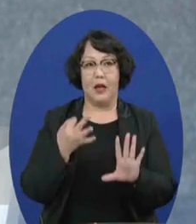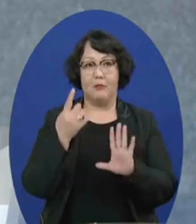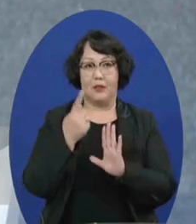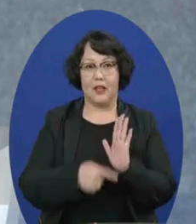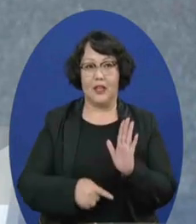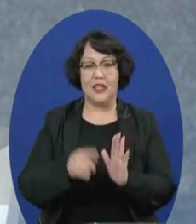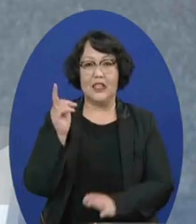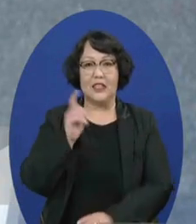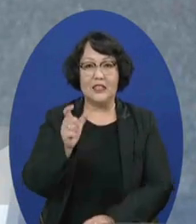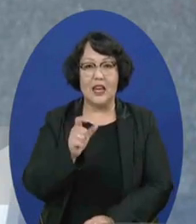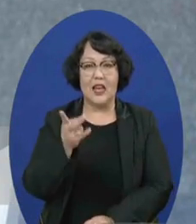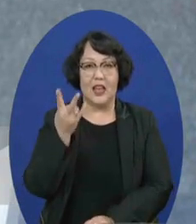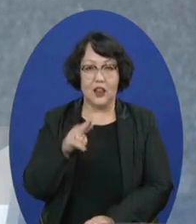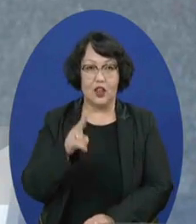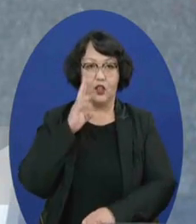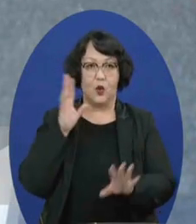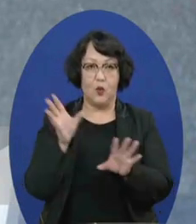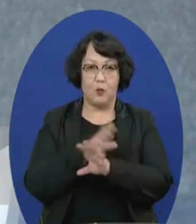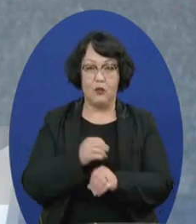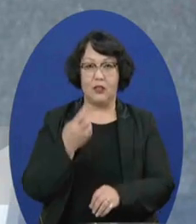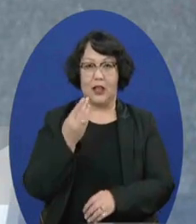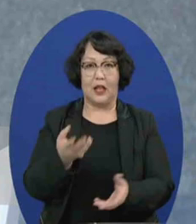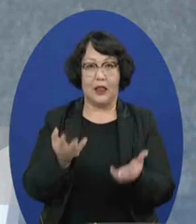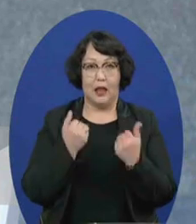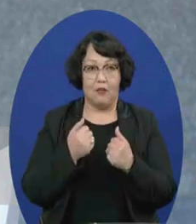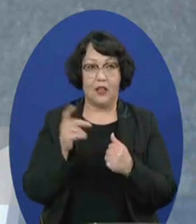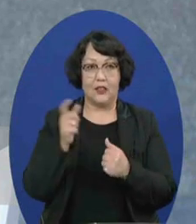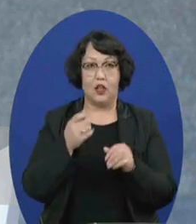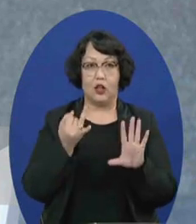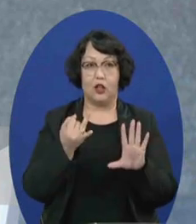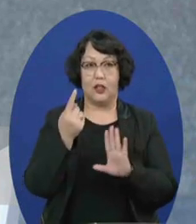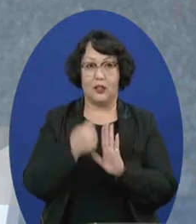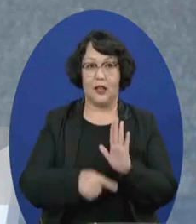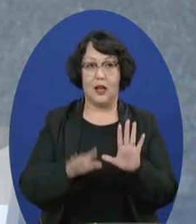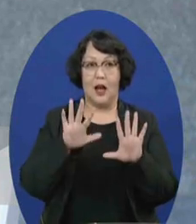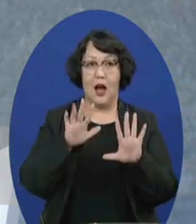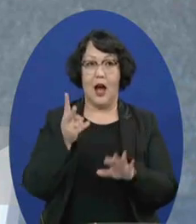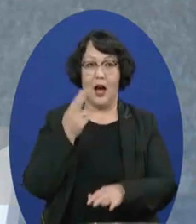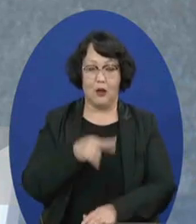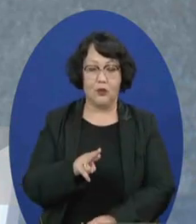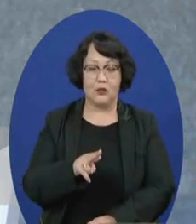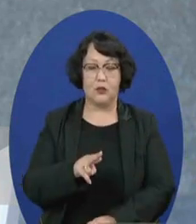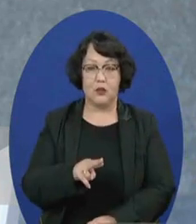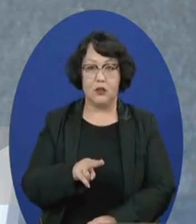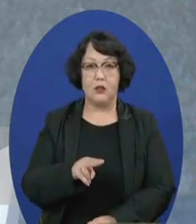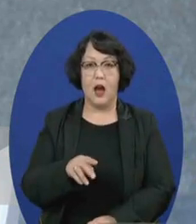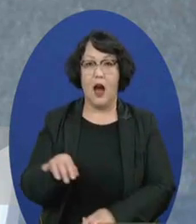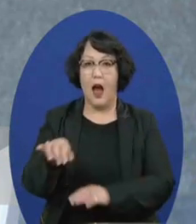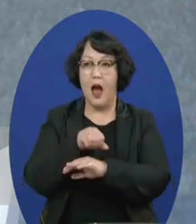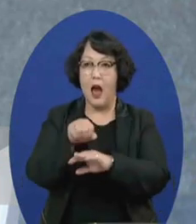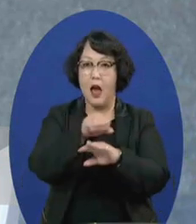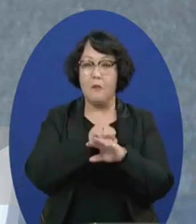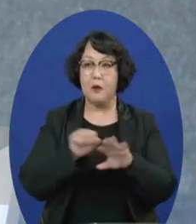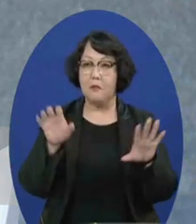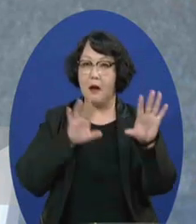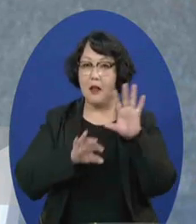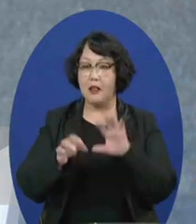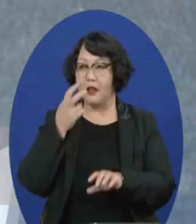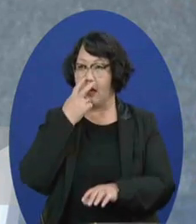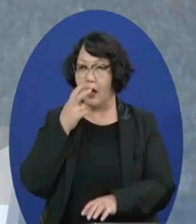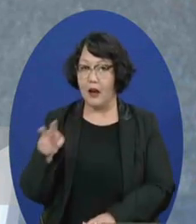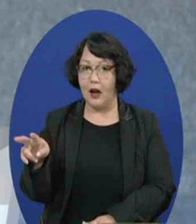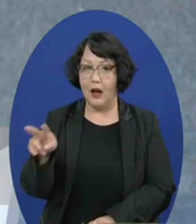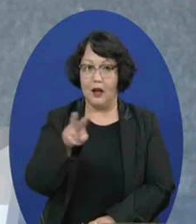сарын хэдний өдөр зохион байгуулах вэ гэдгийг бид нар 7 сарын 10-нд тийм ээ 7 сарын 10-нд бид нар бүх аймагуудын нөхцөл